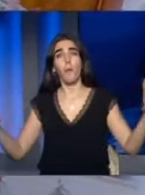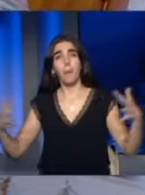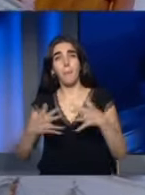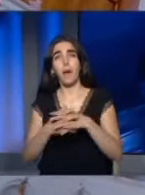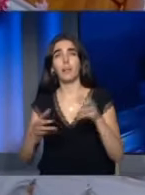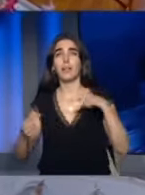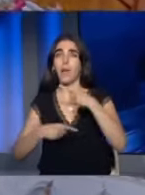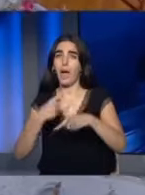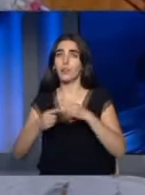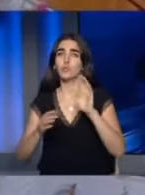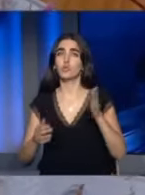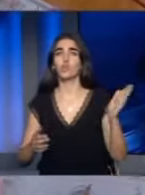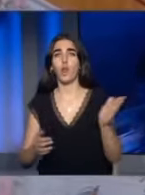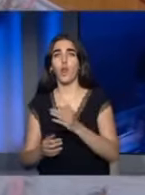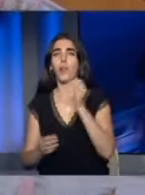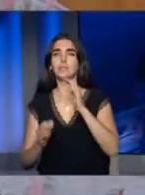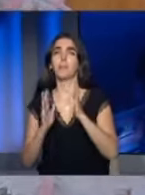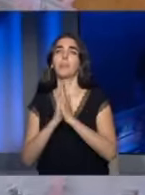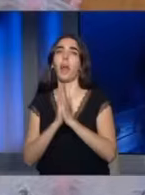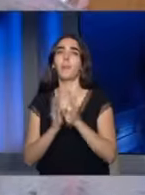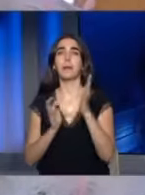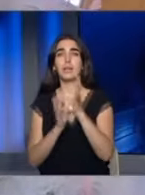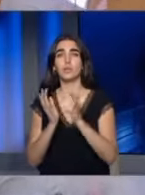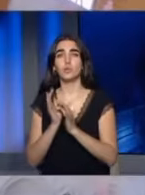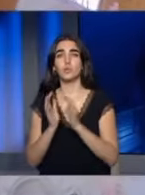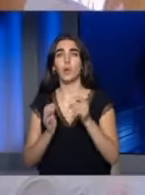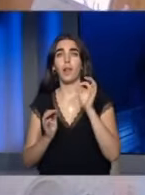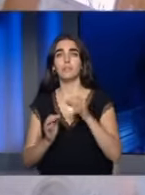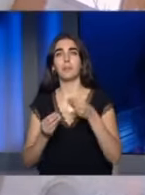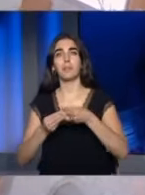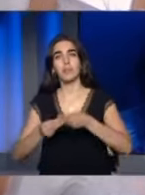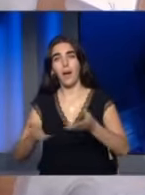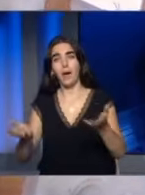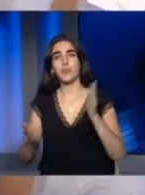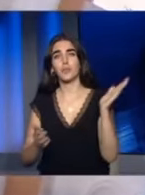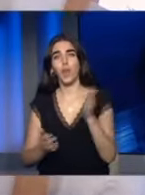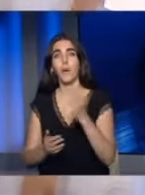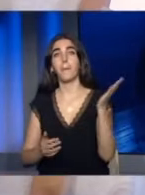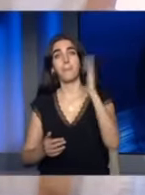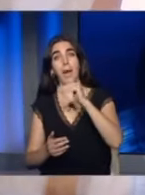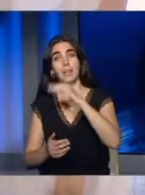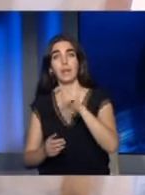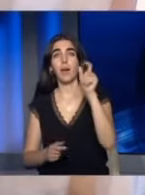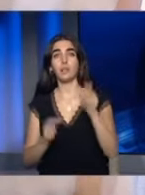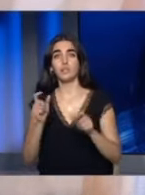انا ماشي بحكمه هذا الدهر وعم بصلب يسوع مث رؤساء هذا